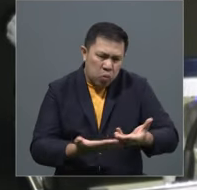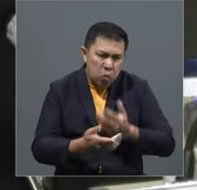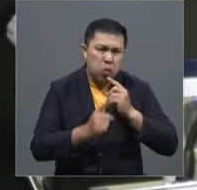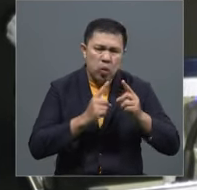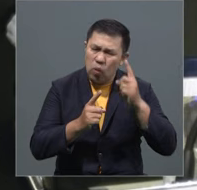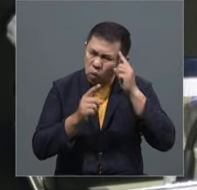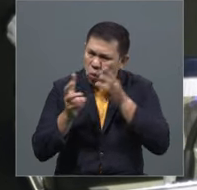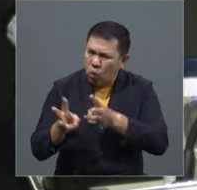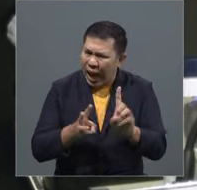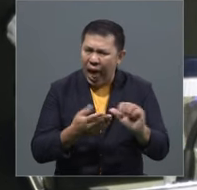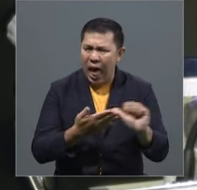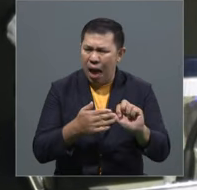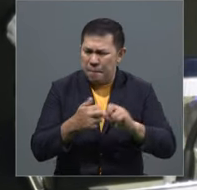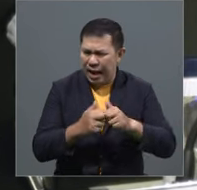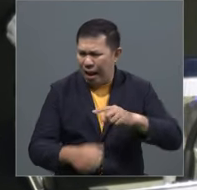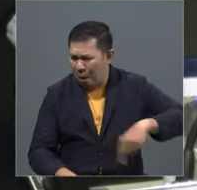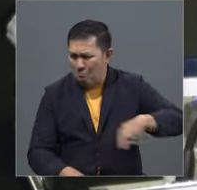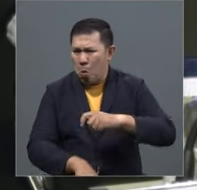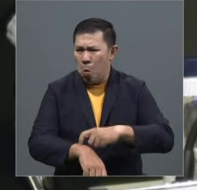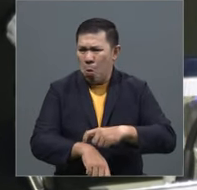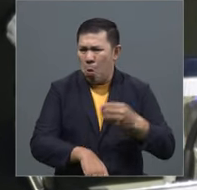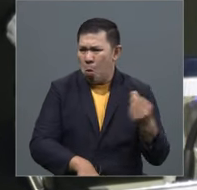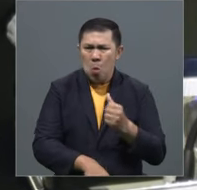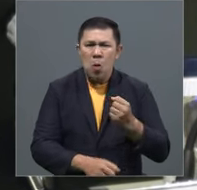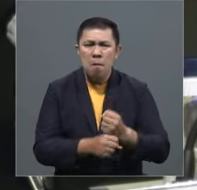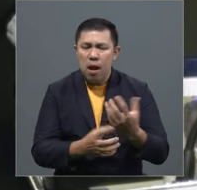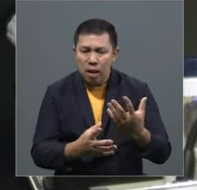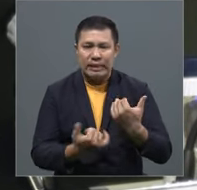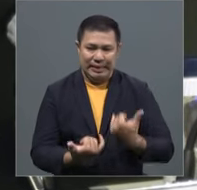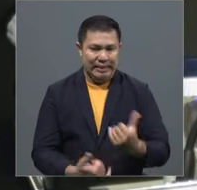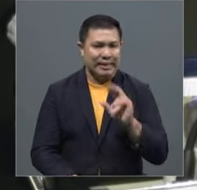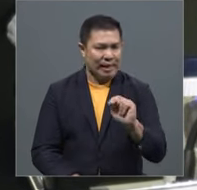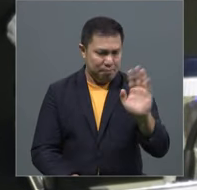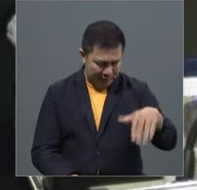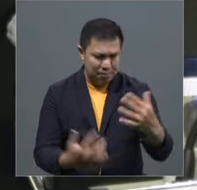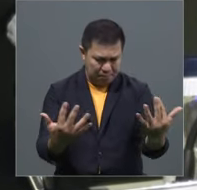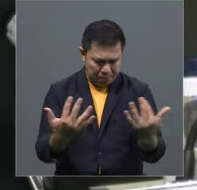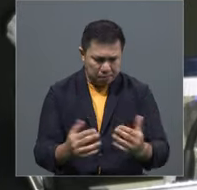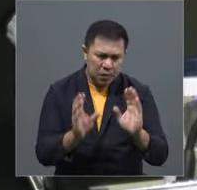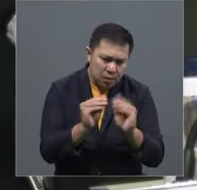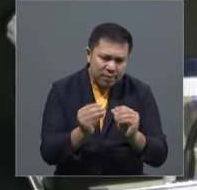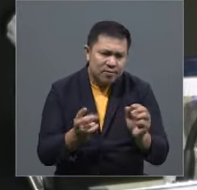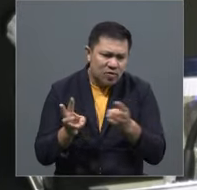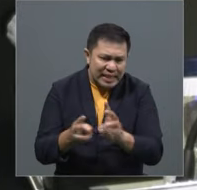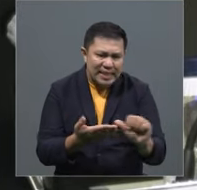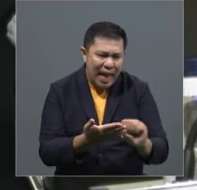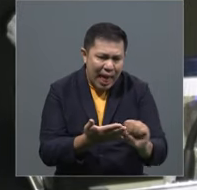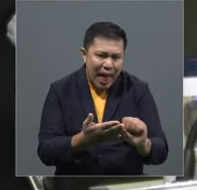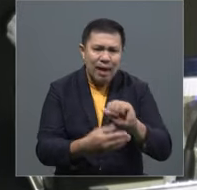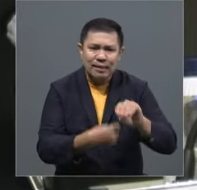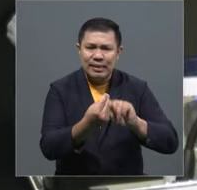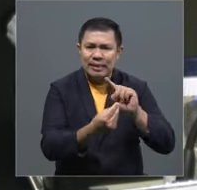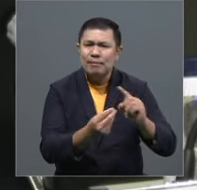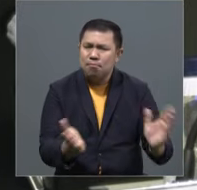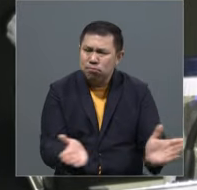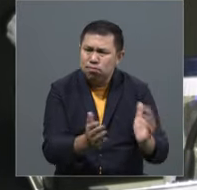ไรเพื่อให้แก้ปัญหาสิ่งเหล่านี้ได้โดยเร็วครับจเป็นที่มาของการนัดประชุมวันนี้นะครับเพื่อหาทางออกช่วยให้เศรษฐกิจโตได้ตาม